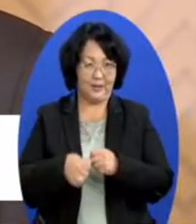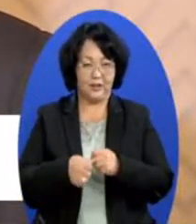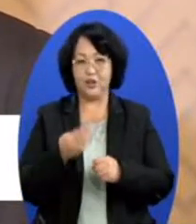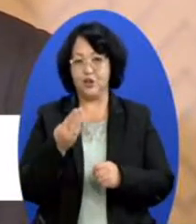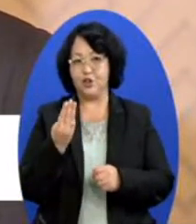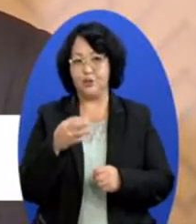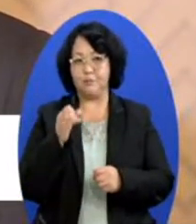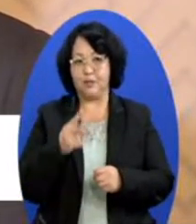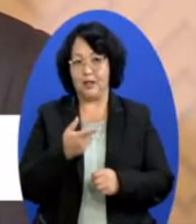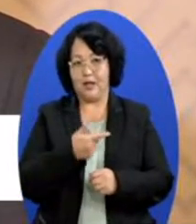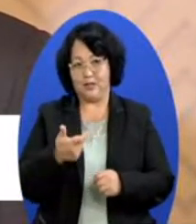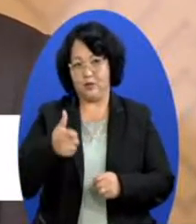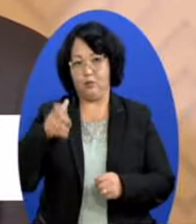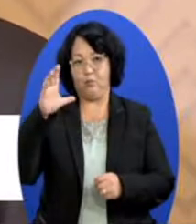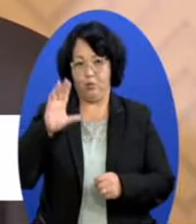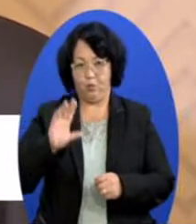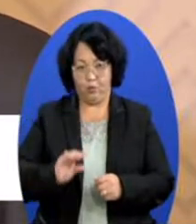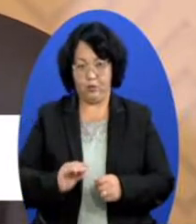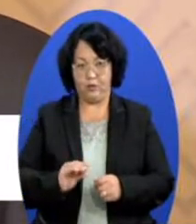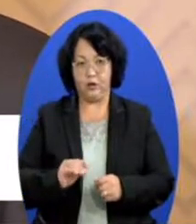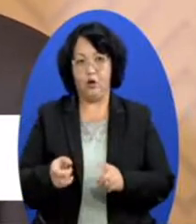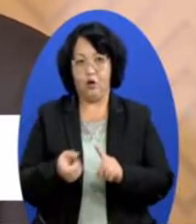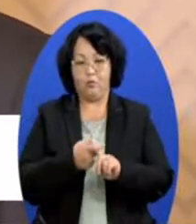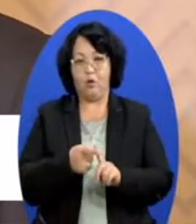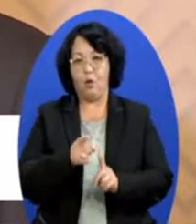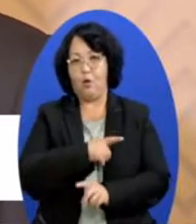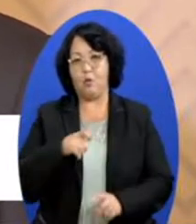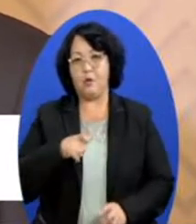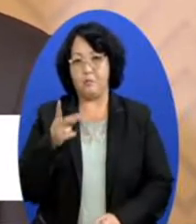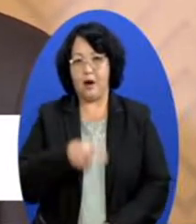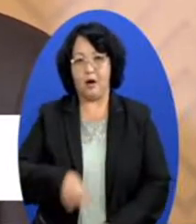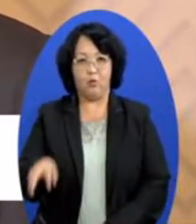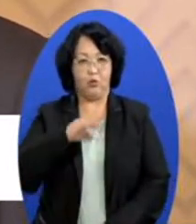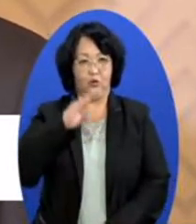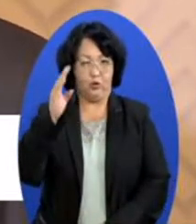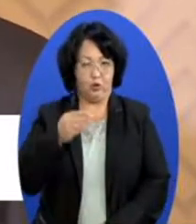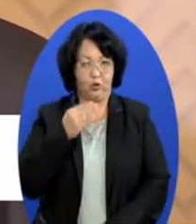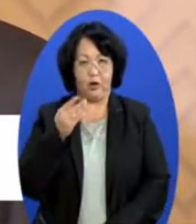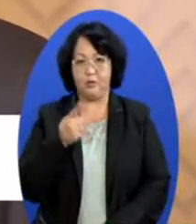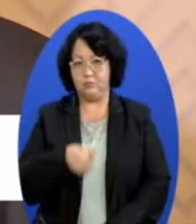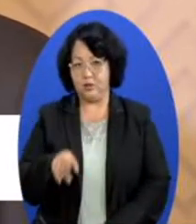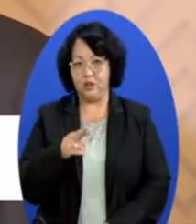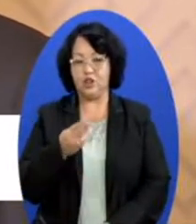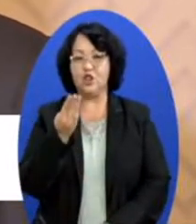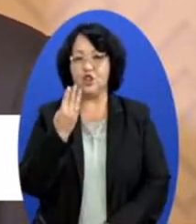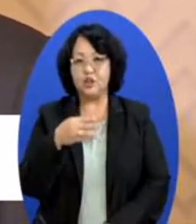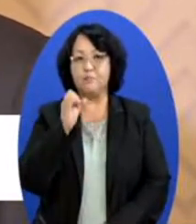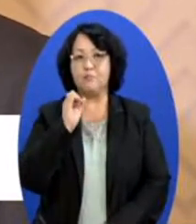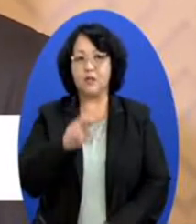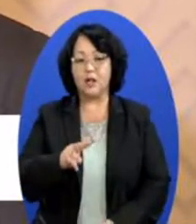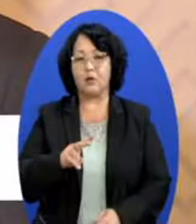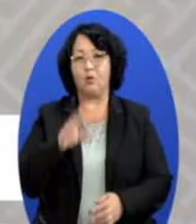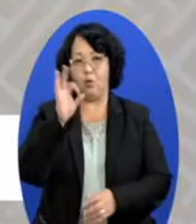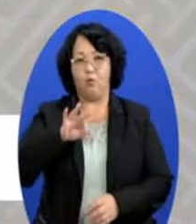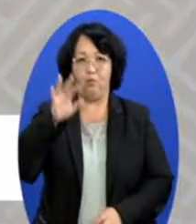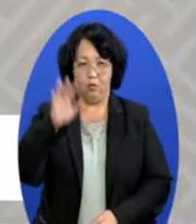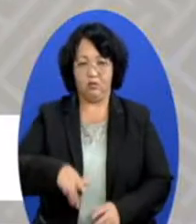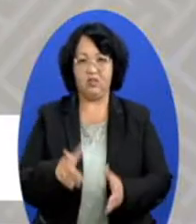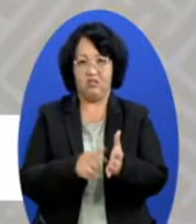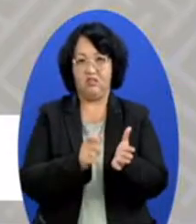шимтгэлээ бол багасгана, бууруулна. Энийг дагаад арилжааны банкуд бас тодорхой хэмжээгээр тэр шимтгэлүүдэд бууруулах